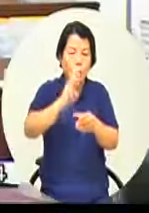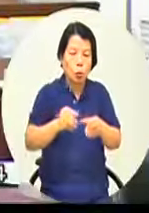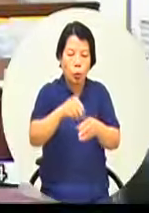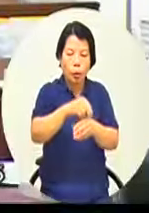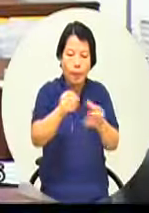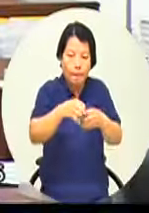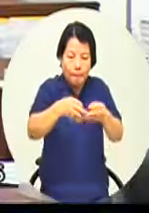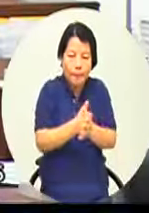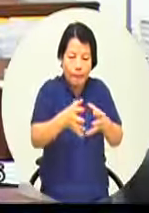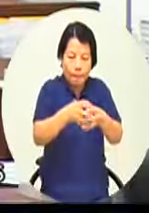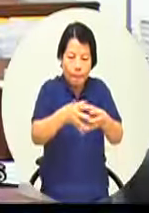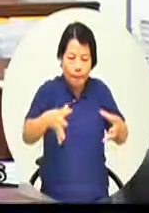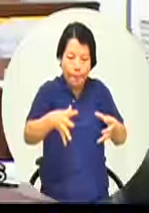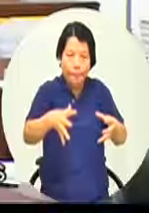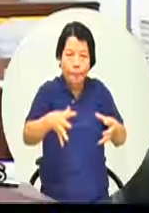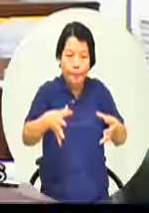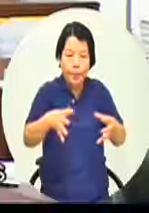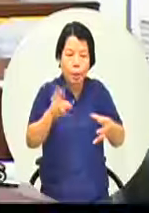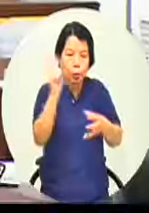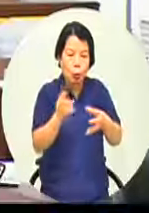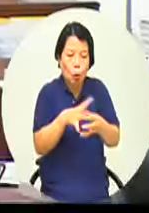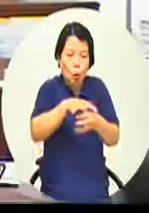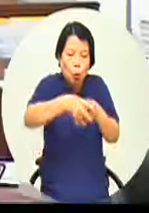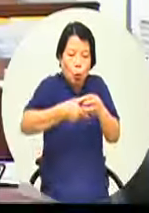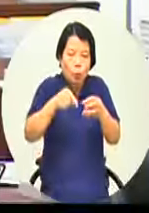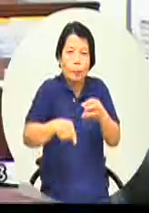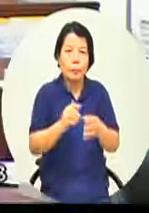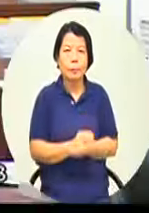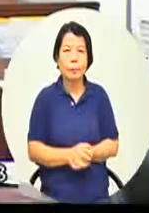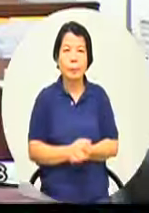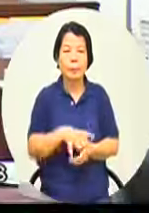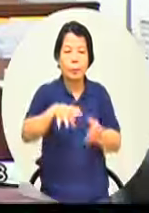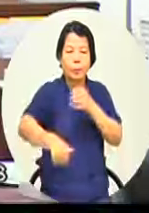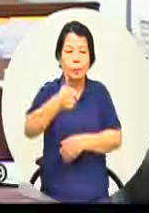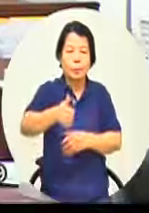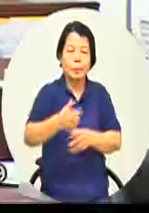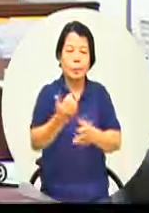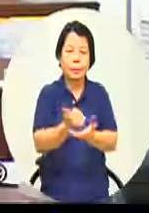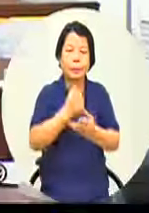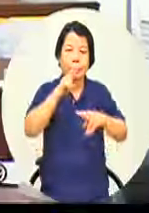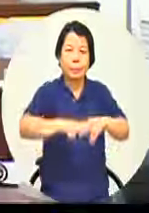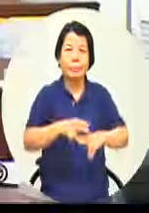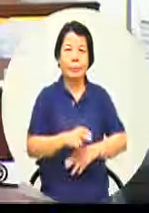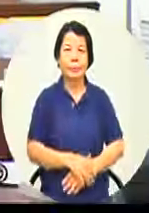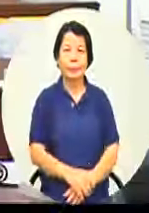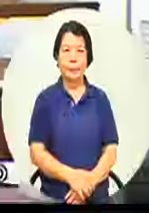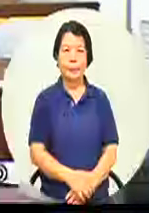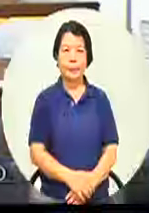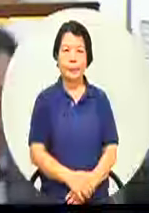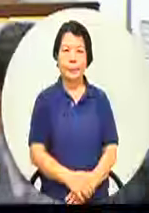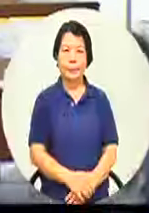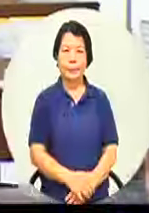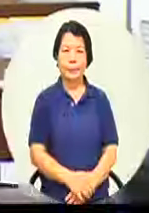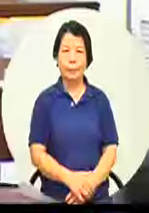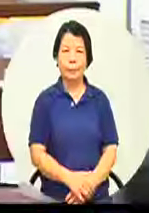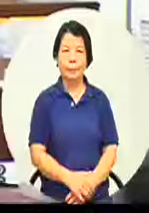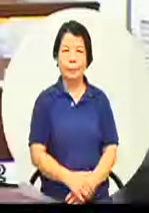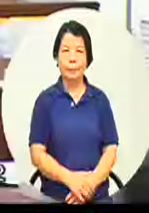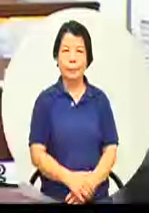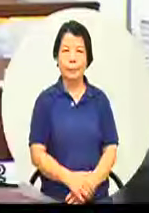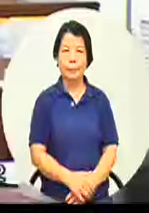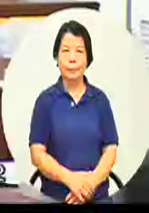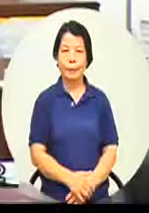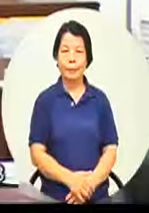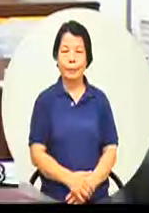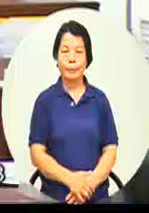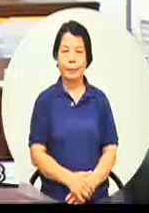胀。好，就好，局长，请你回座，谢谢你分享，好不好？好，好，